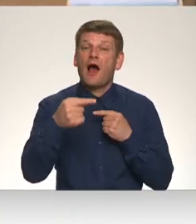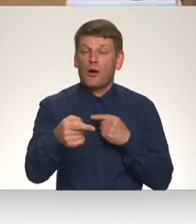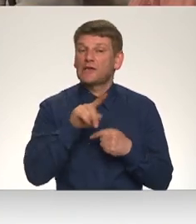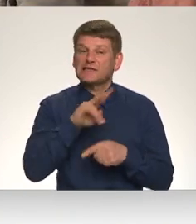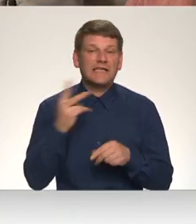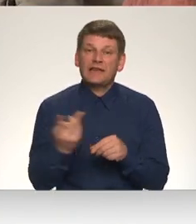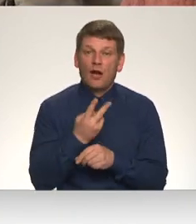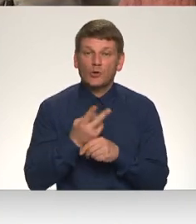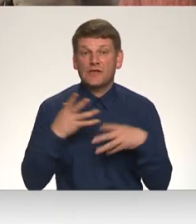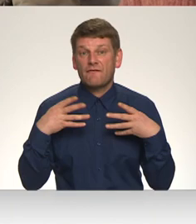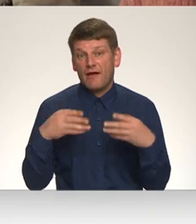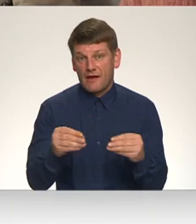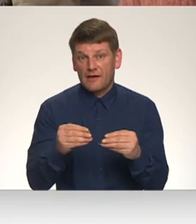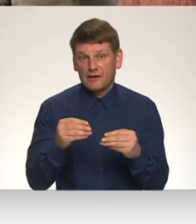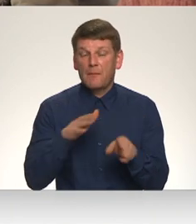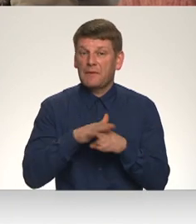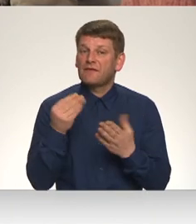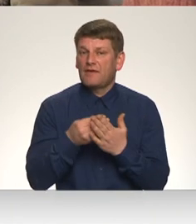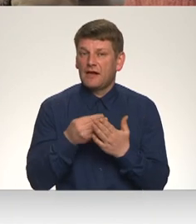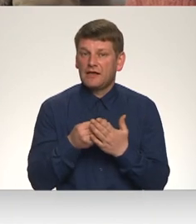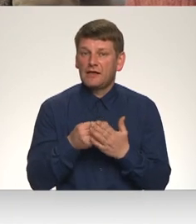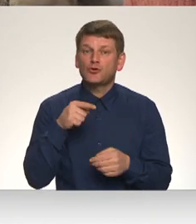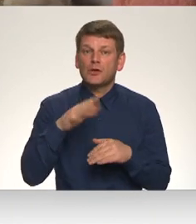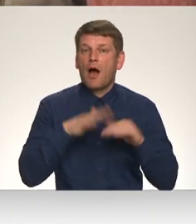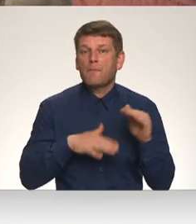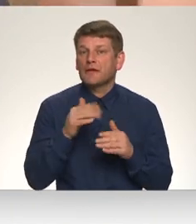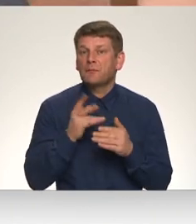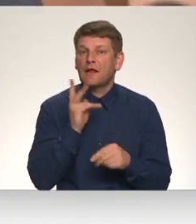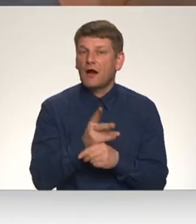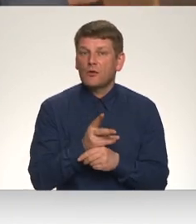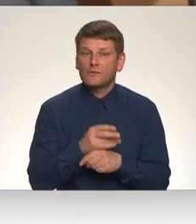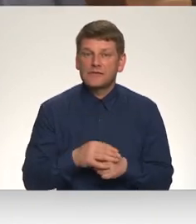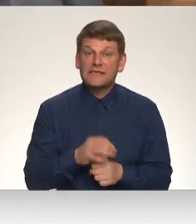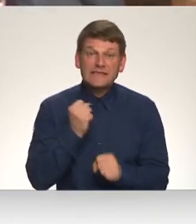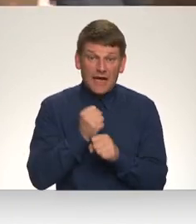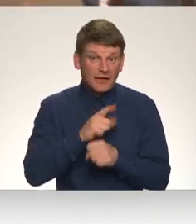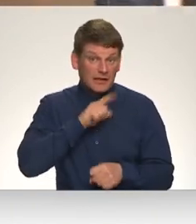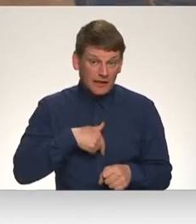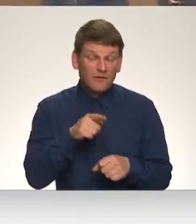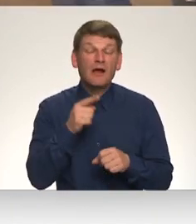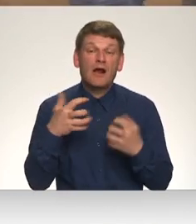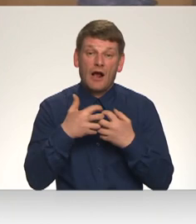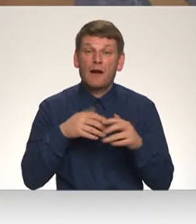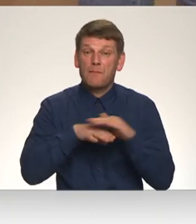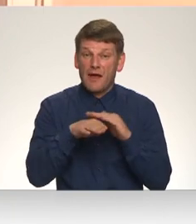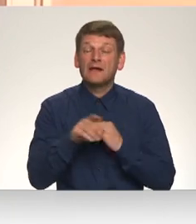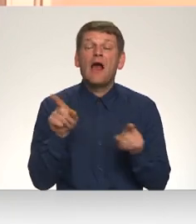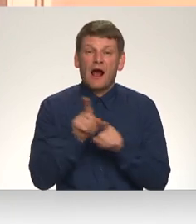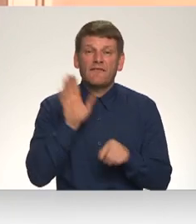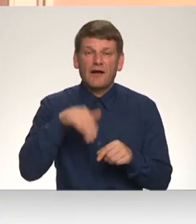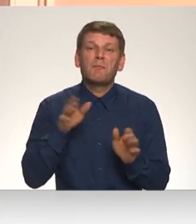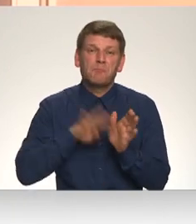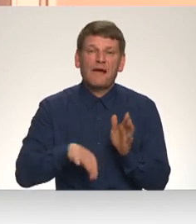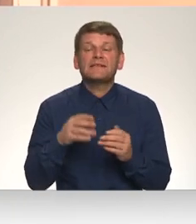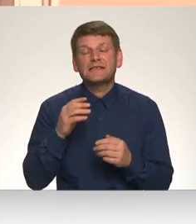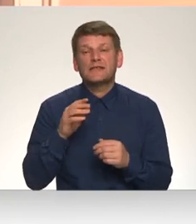netraucē veikt, nu, pilnvērtīgšos amatpienākumus. Strādāt Latvijā kara bēgļi šobrīd var arī bez obligātām